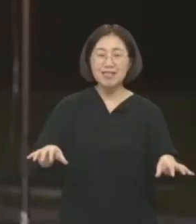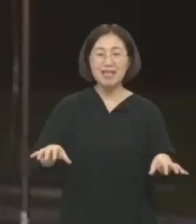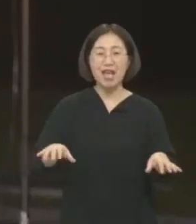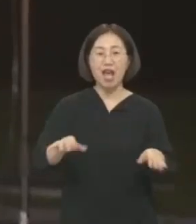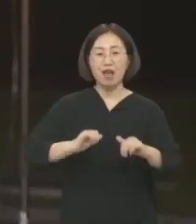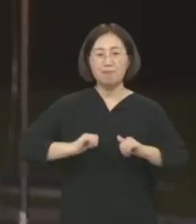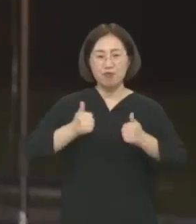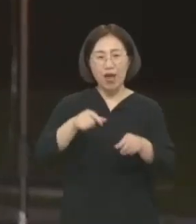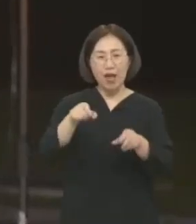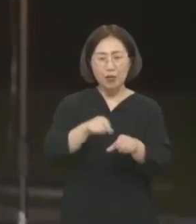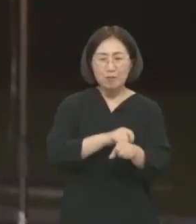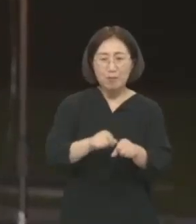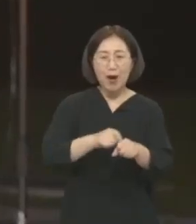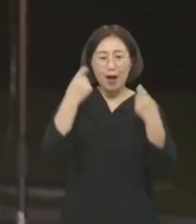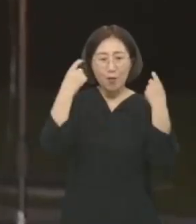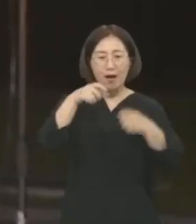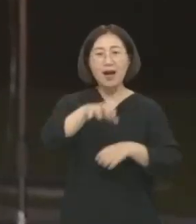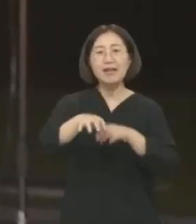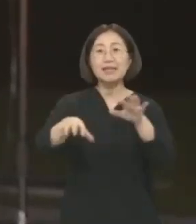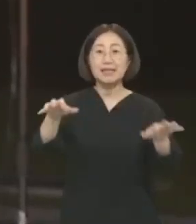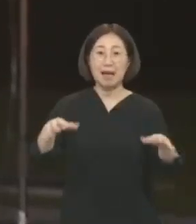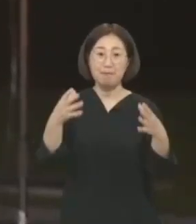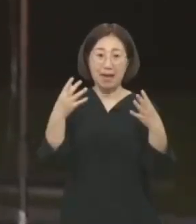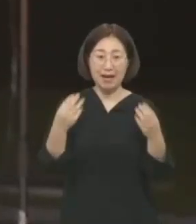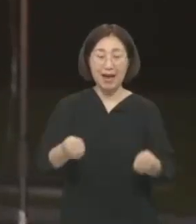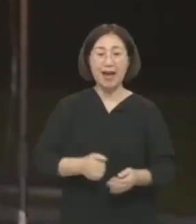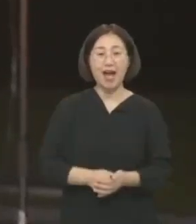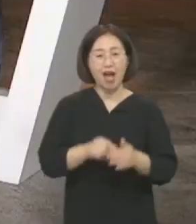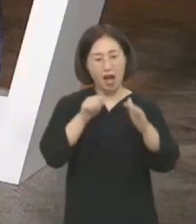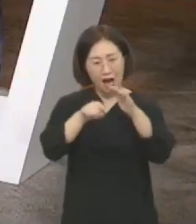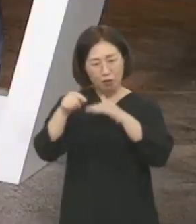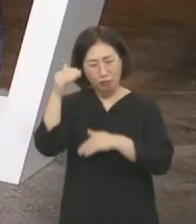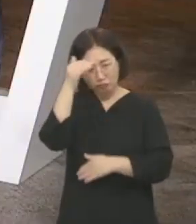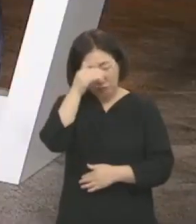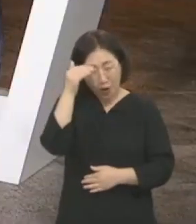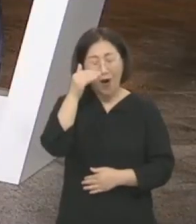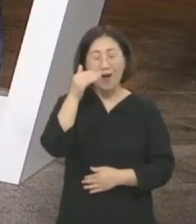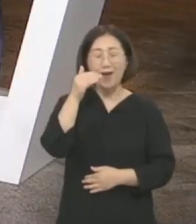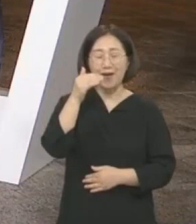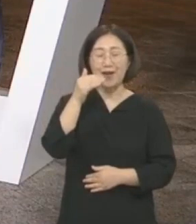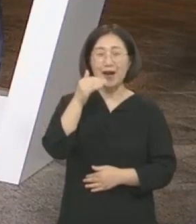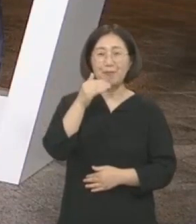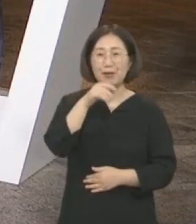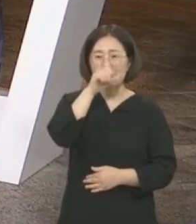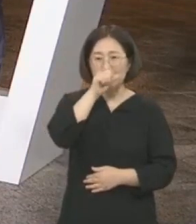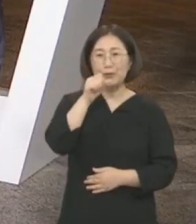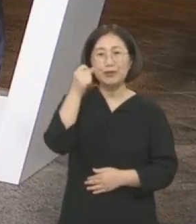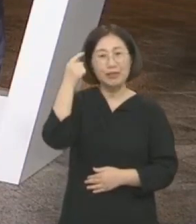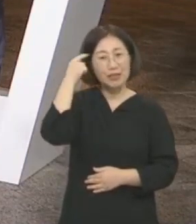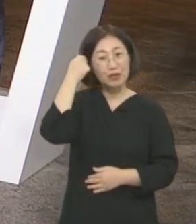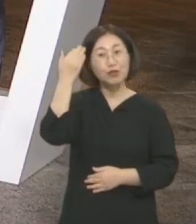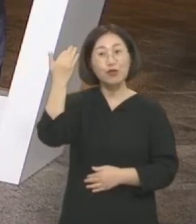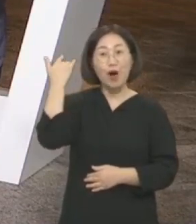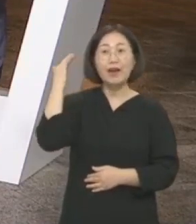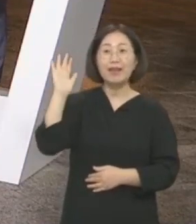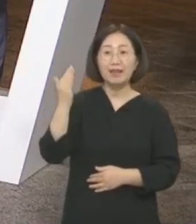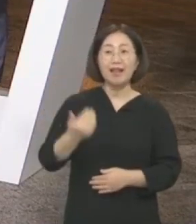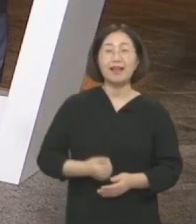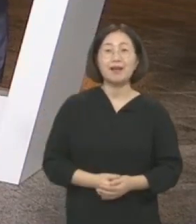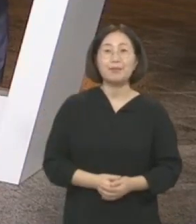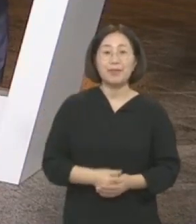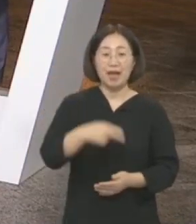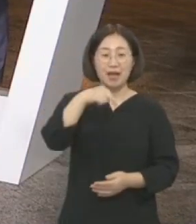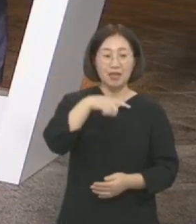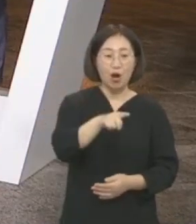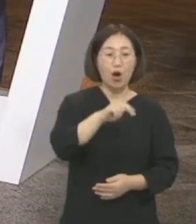관광 명소가 많이 있습니다. 이런 데 가보시면 아주 기억하기 좋은 추억거리가 될 것 같습니다. 특히